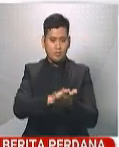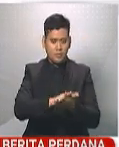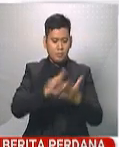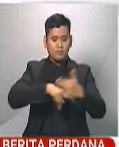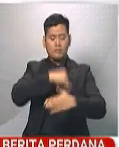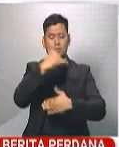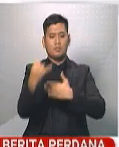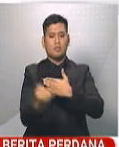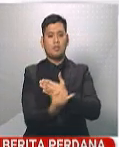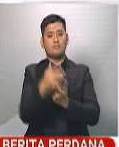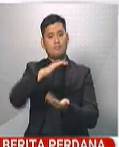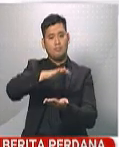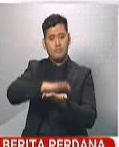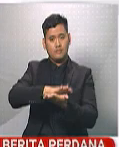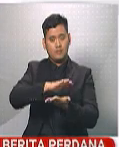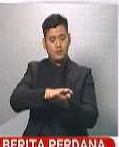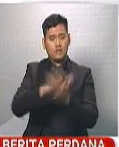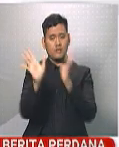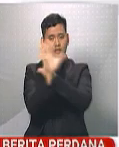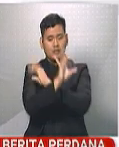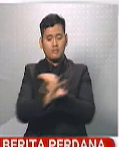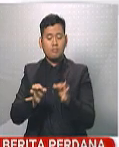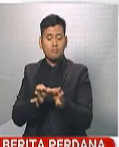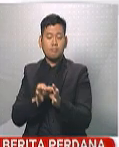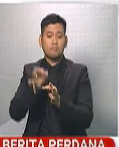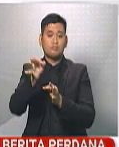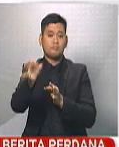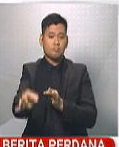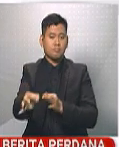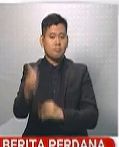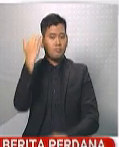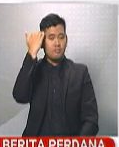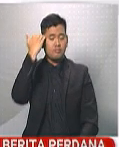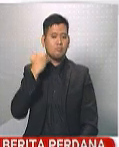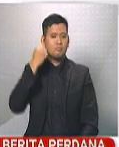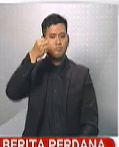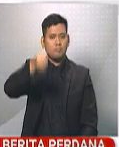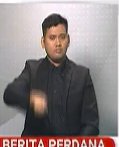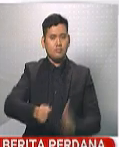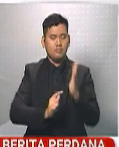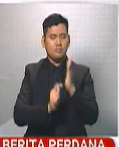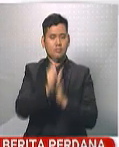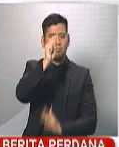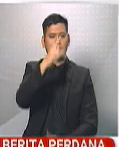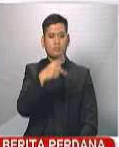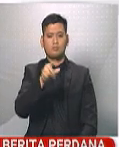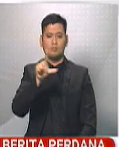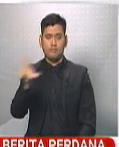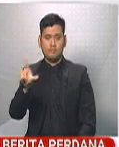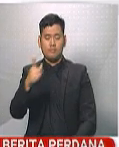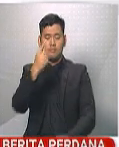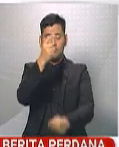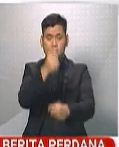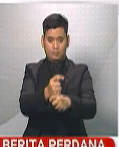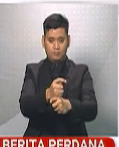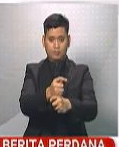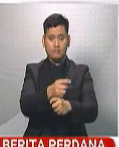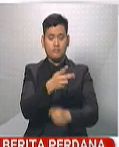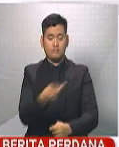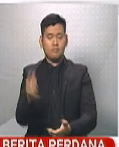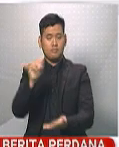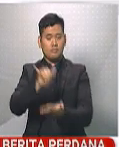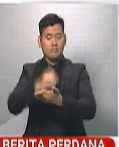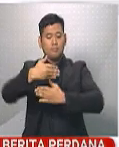di Sekolah Pedalaman Sarawak ditangguhkan. Hakim Mahkamah Tinggi Kuala Lumpur Muhammad Zaini Mazlan menetapkan perkara